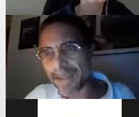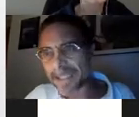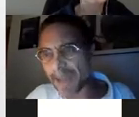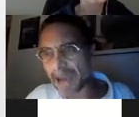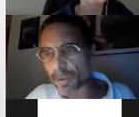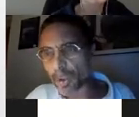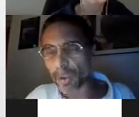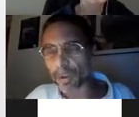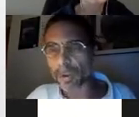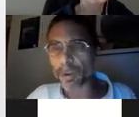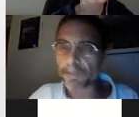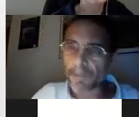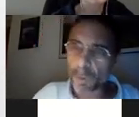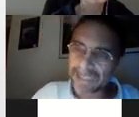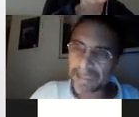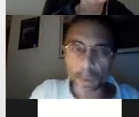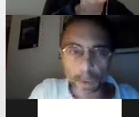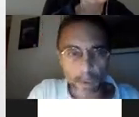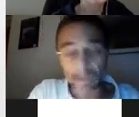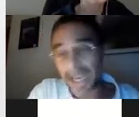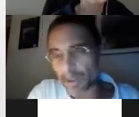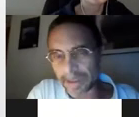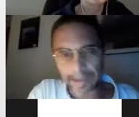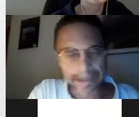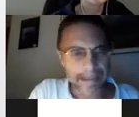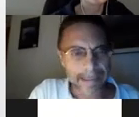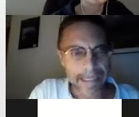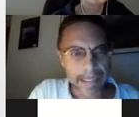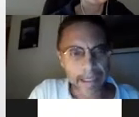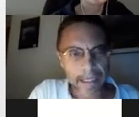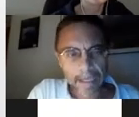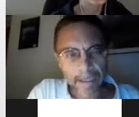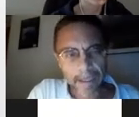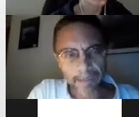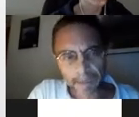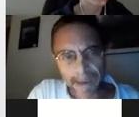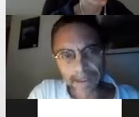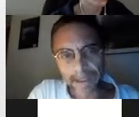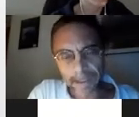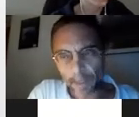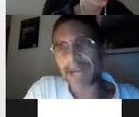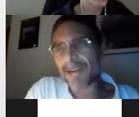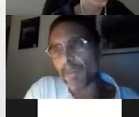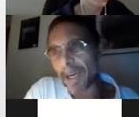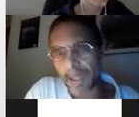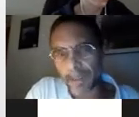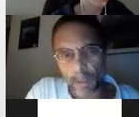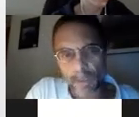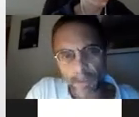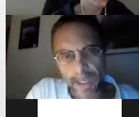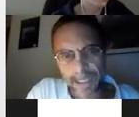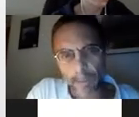come dire, nel mese di marzo, soltanto un terzo, praticamente, degli italiani, affermava di, come dire, aveva una